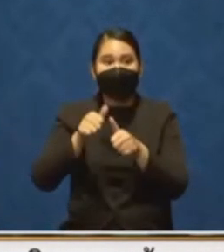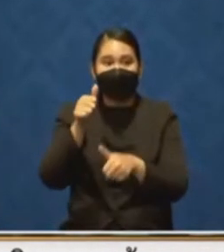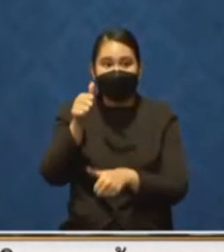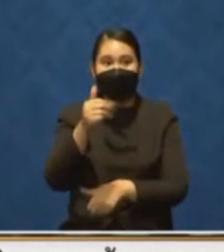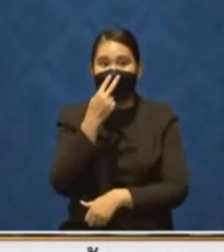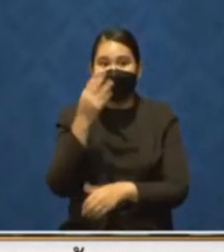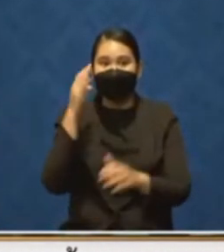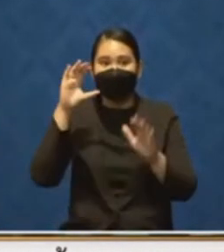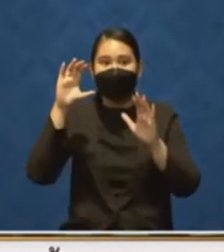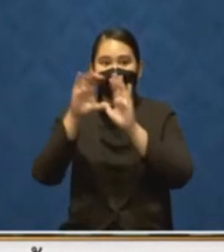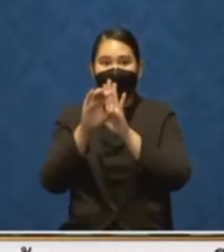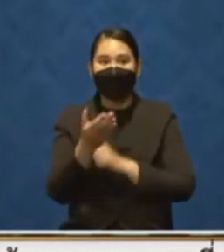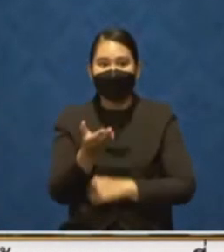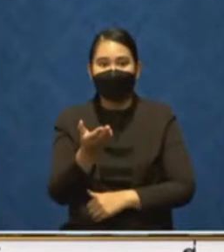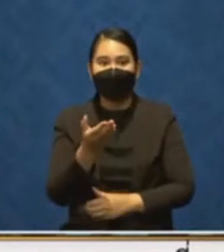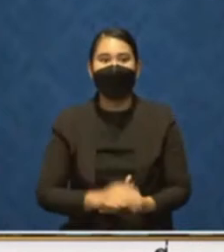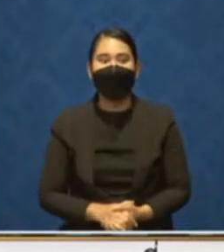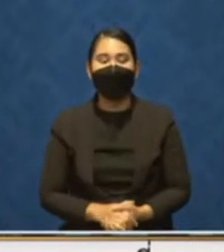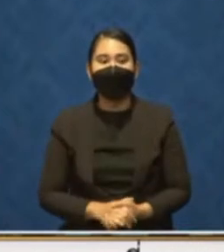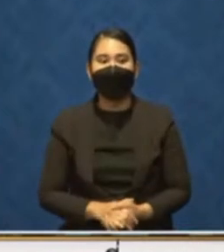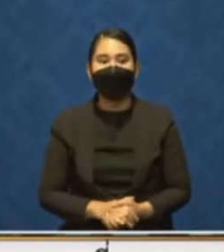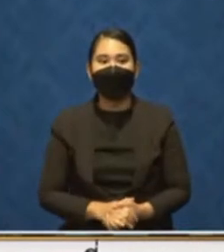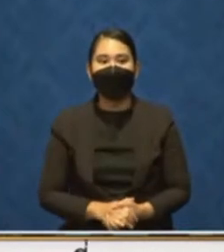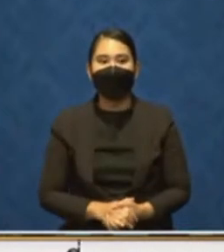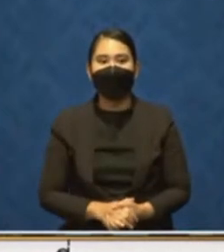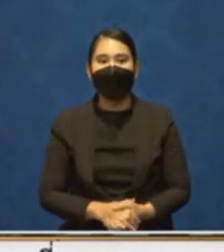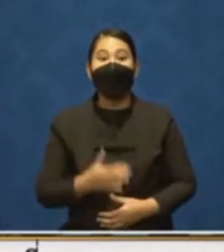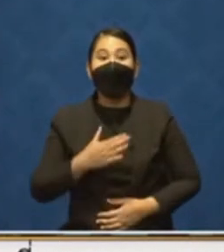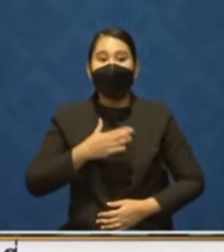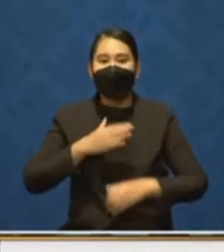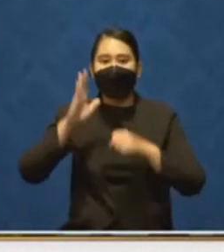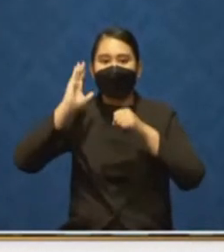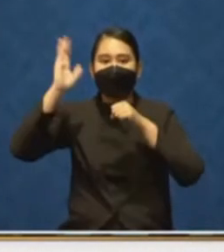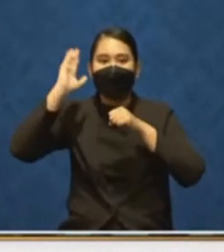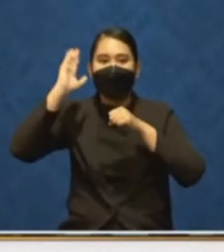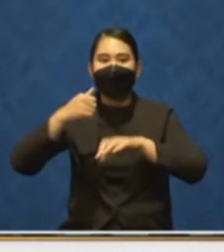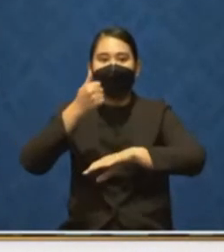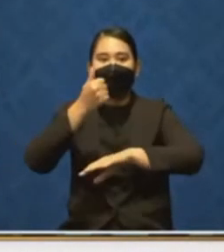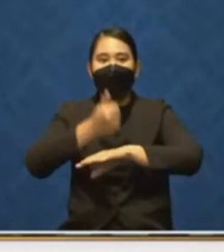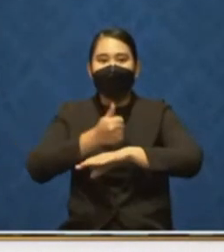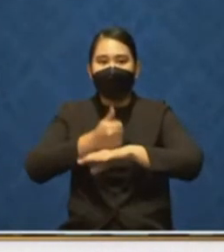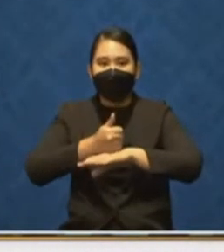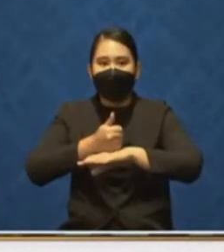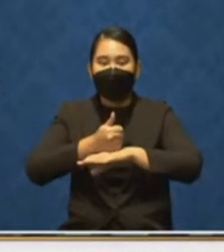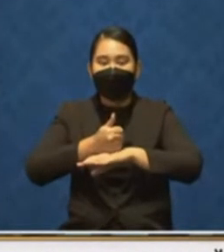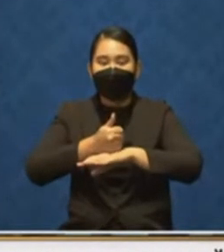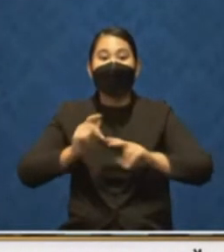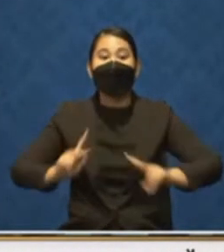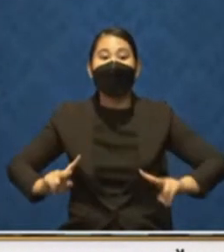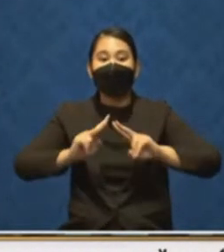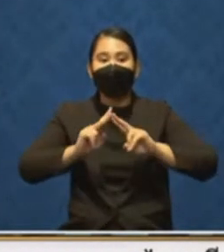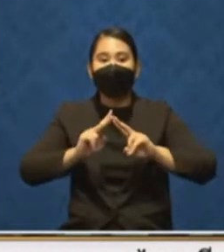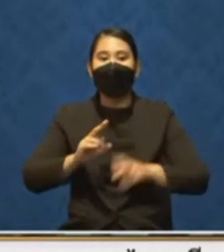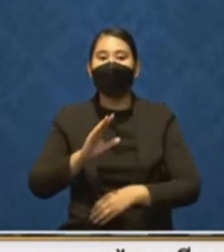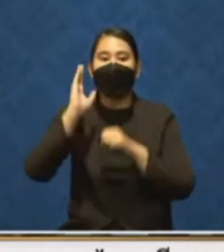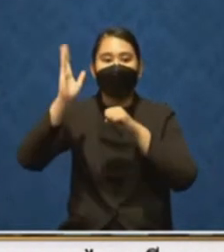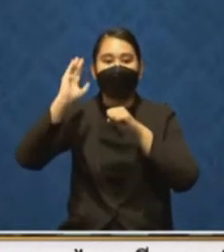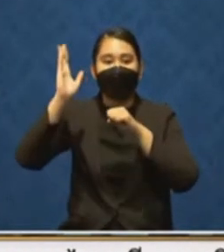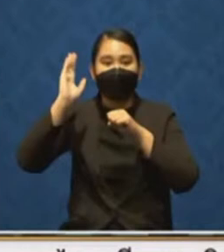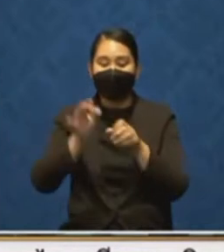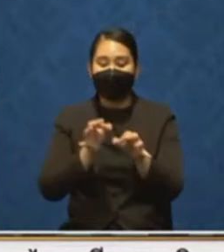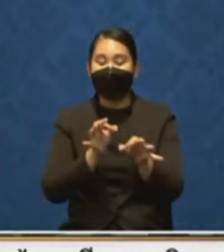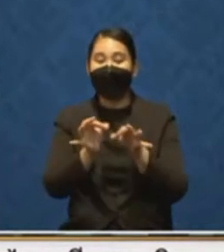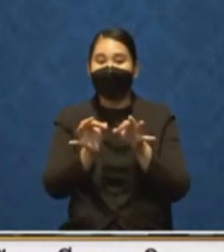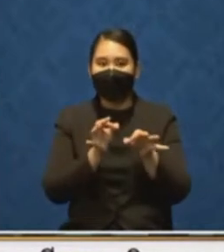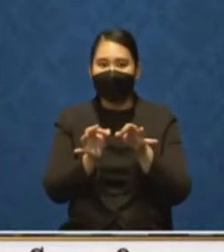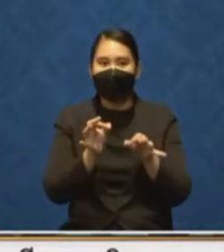ภาพมาพี่ปายรันตรีว่าราวุฒิศิลปอาชานั่งอยู่บนนั้นอธิบายบอกว่า